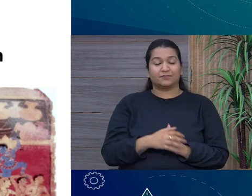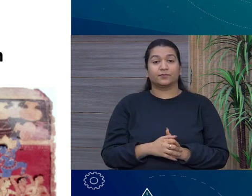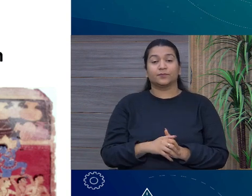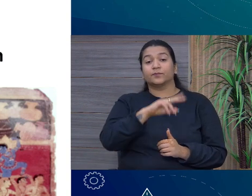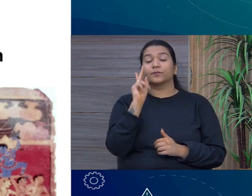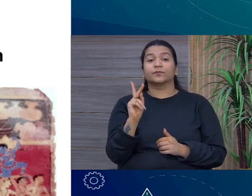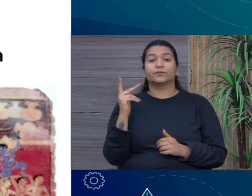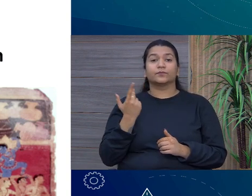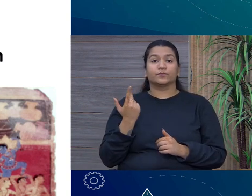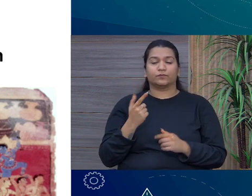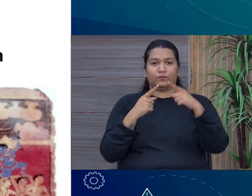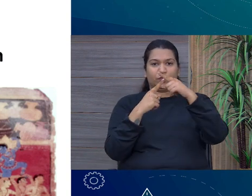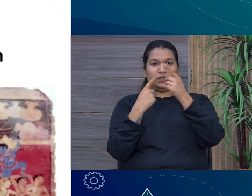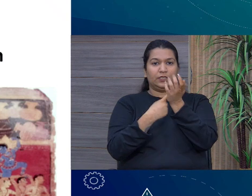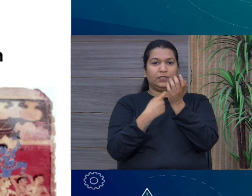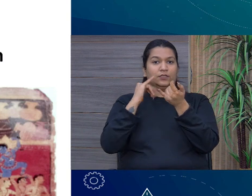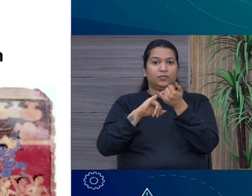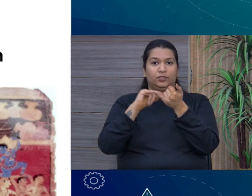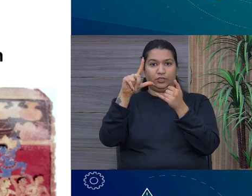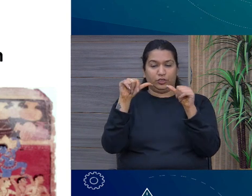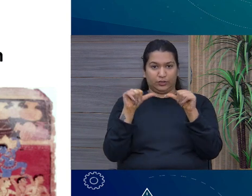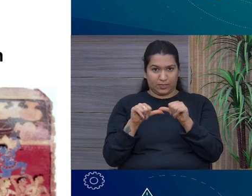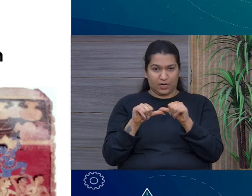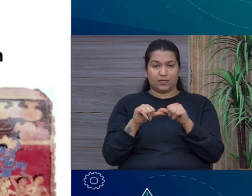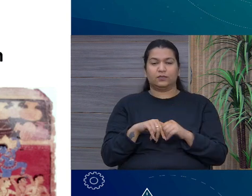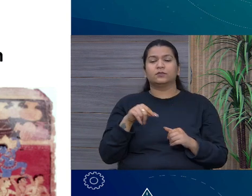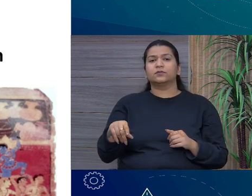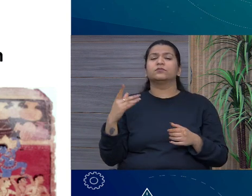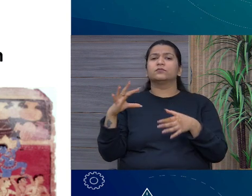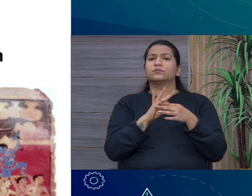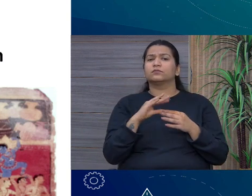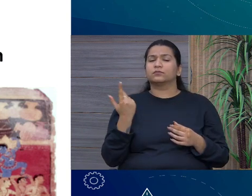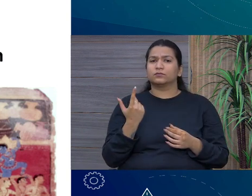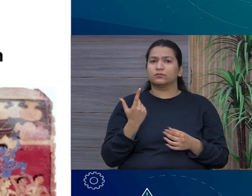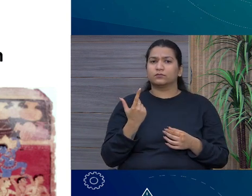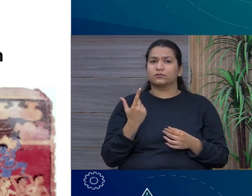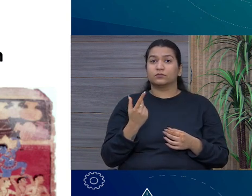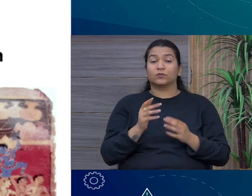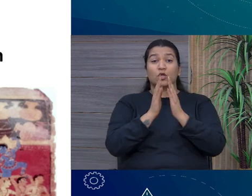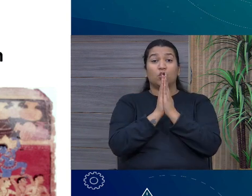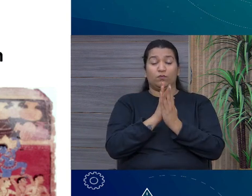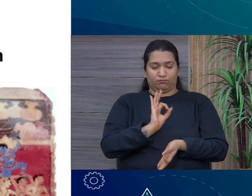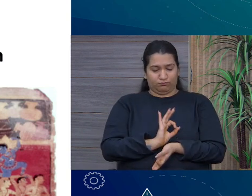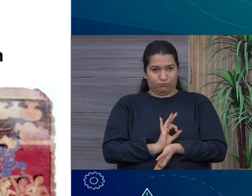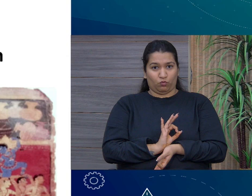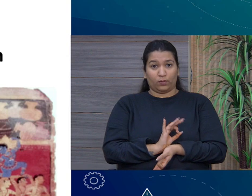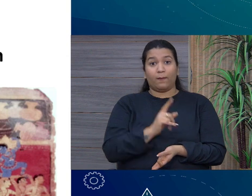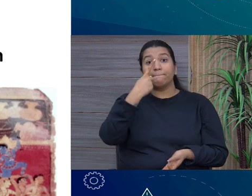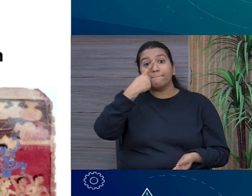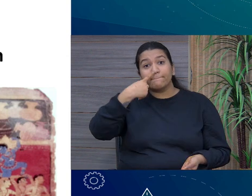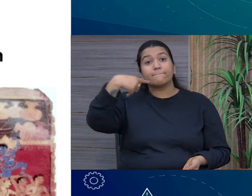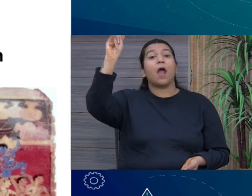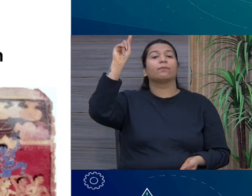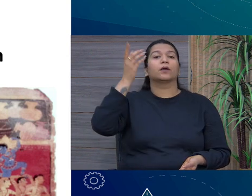दूसरा चित्र है जो कि त्रिशलास 14 ड्रीम से लिया गया है। त्रिशलास बुद्ध भगवान की मदर का नाम था। यहाँ पर